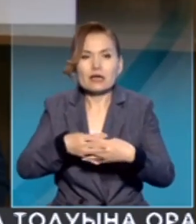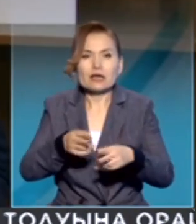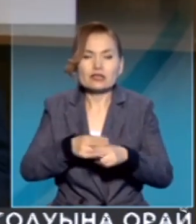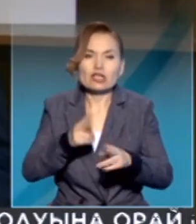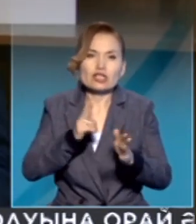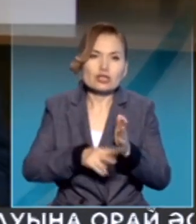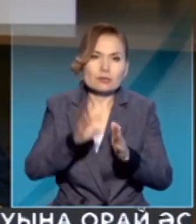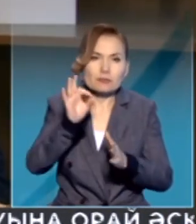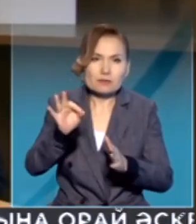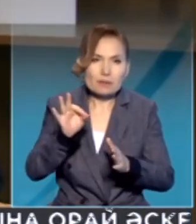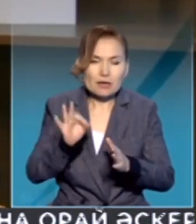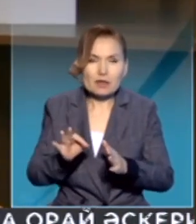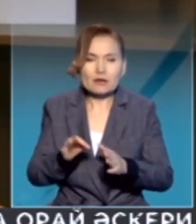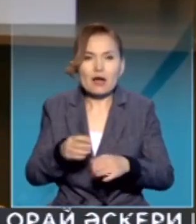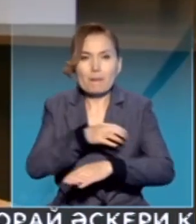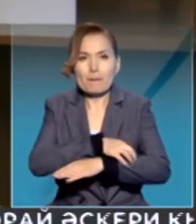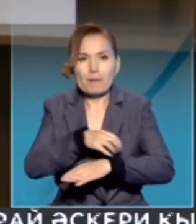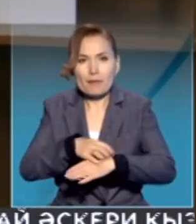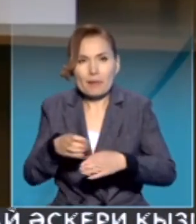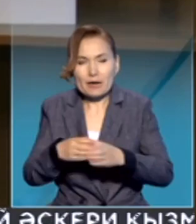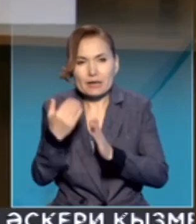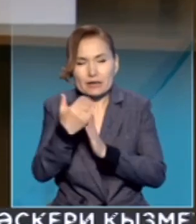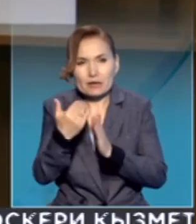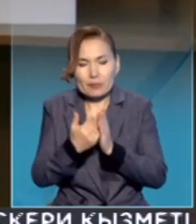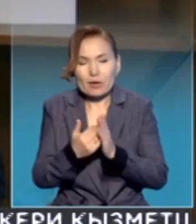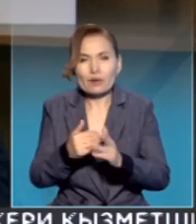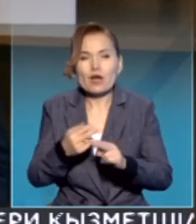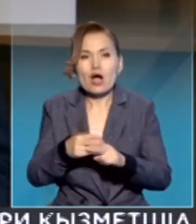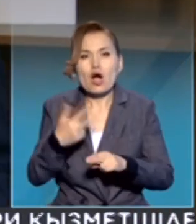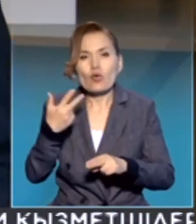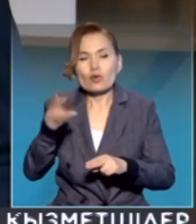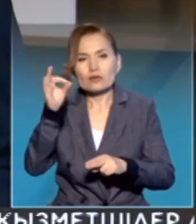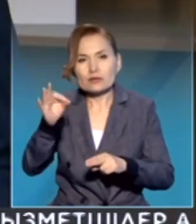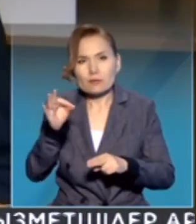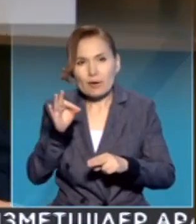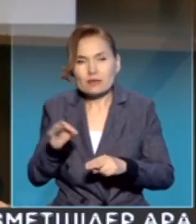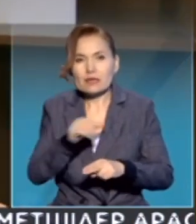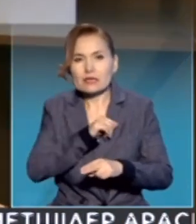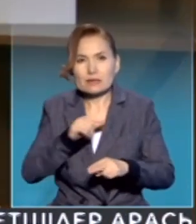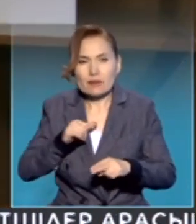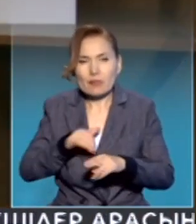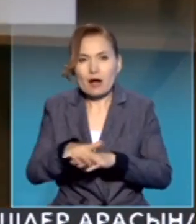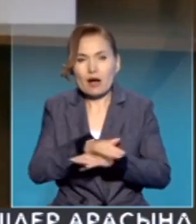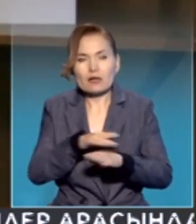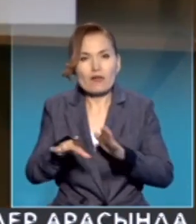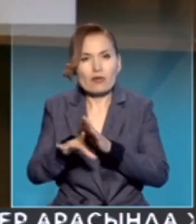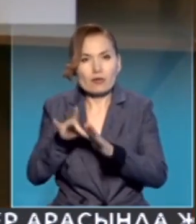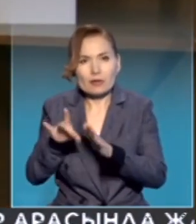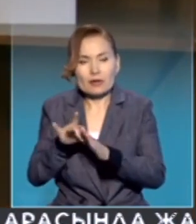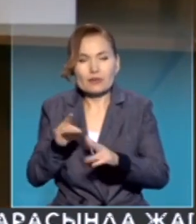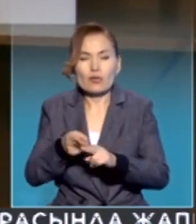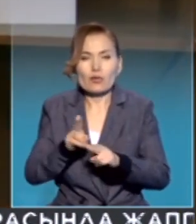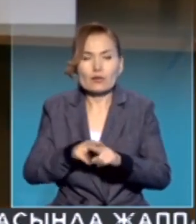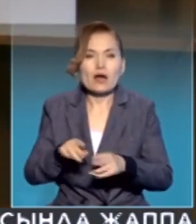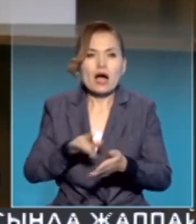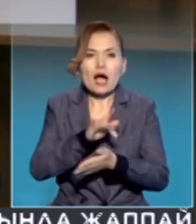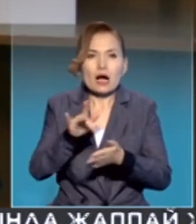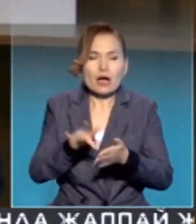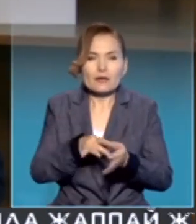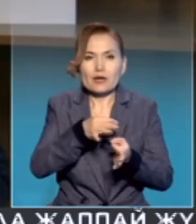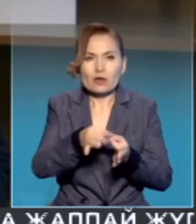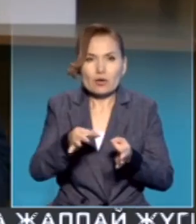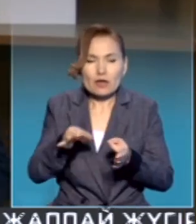партиялық тізім бойынша, 30% ол жаңағы мажоритарлы тізім бойынша сайланады. Ең бастысы, байқасаңыздар, қазіргі кезде қалалық